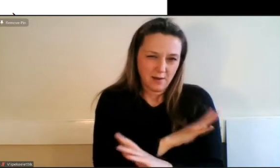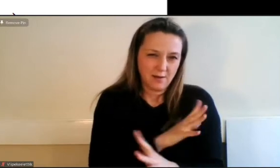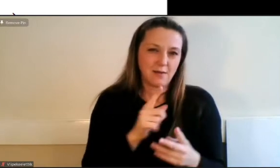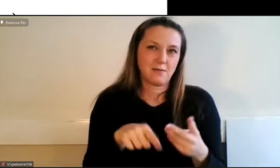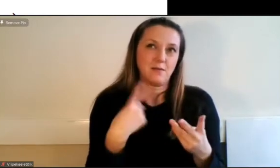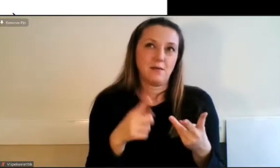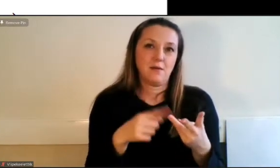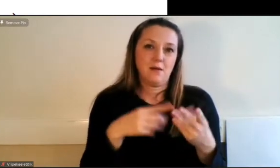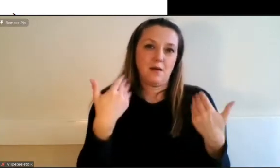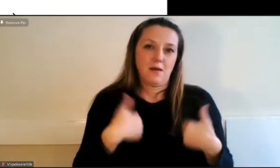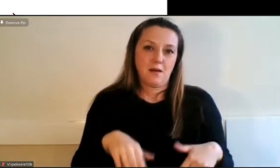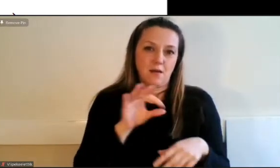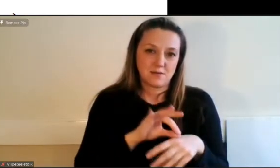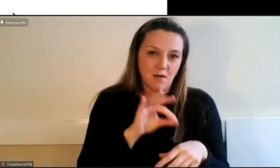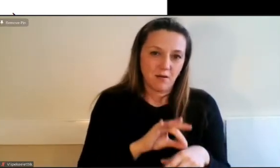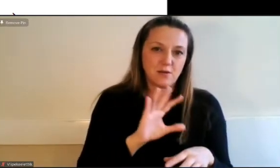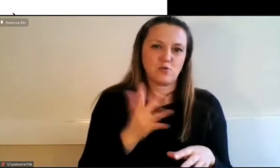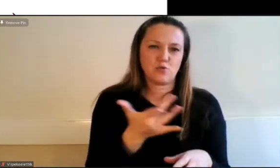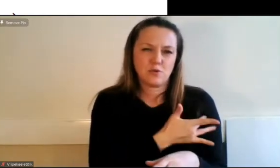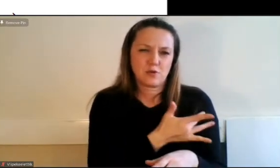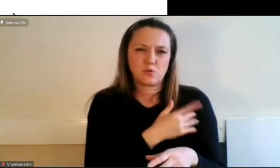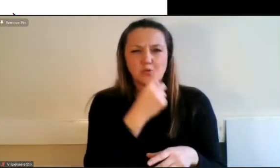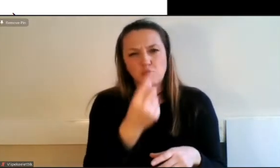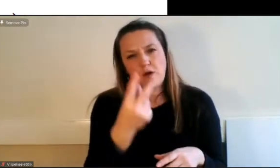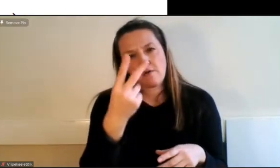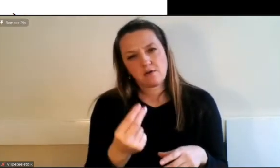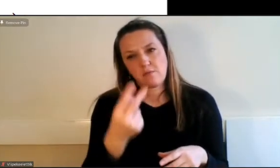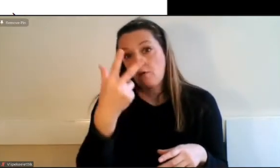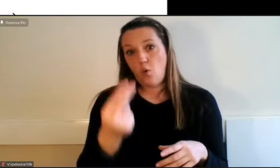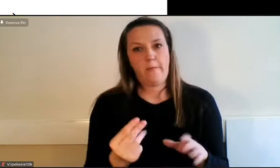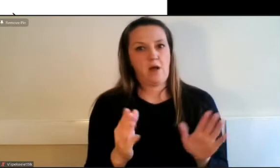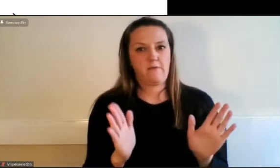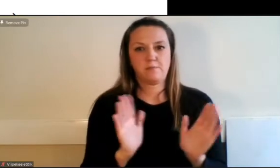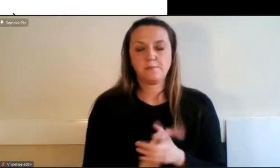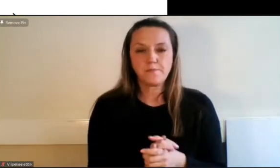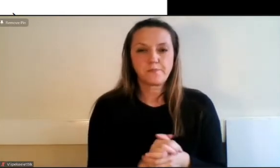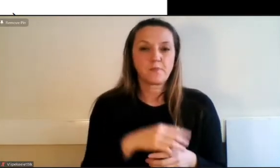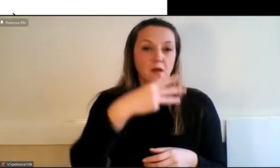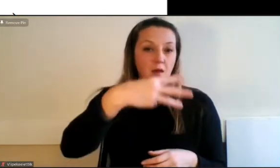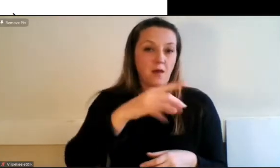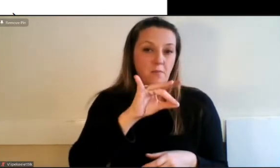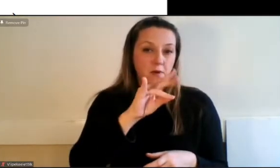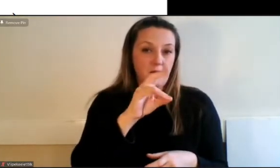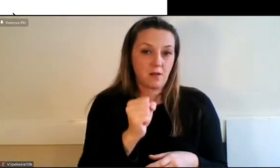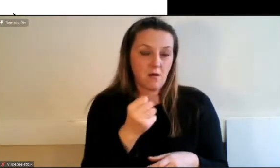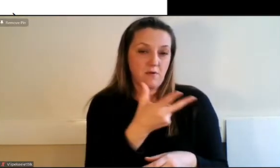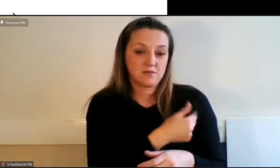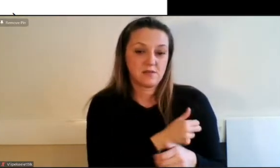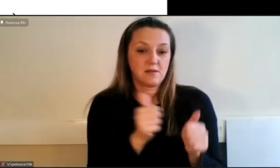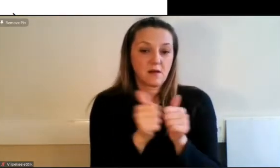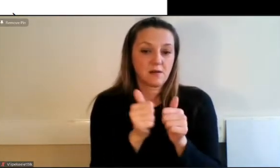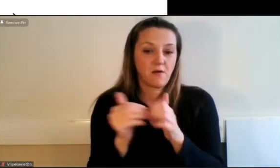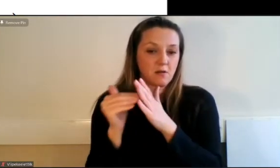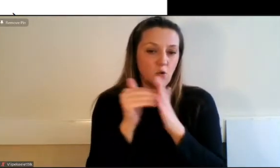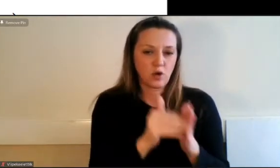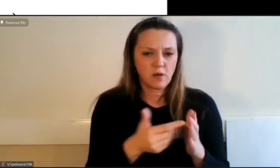kaitse koroonaviiruse vastu. Lisaks on meil kasutusel Jansseni vaktsiin, mis on ühedoosiline ja mis tekitab